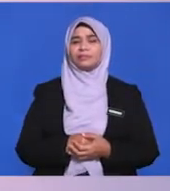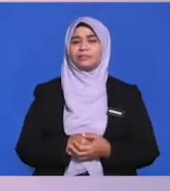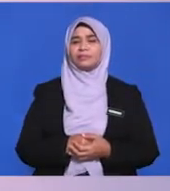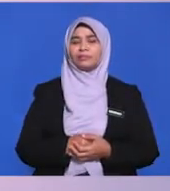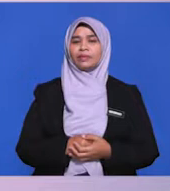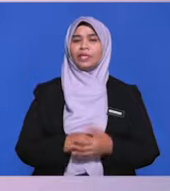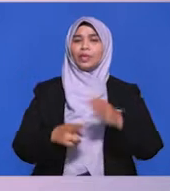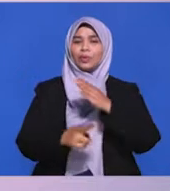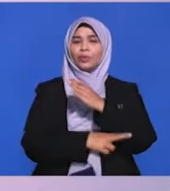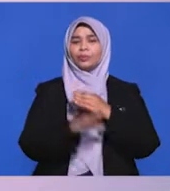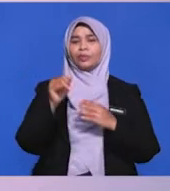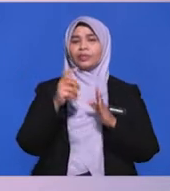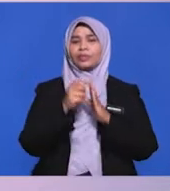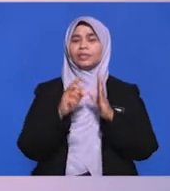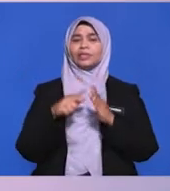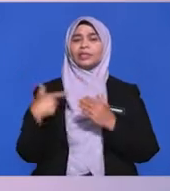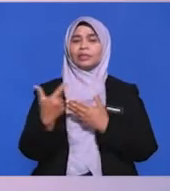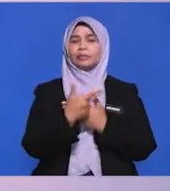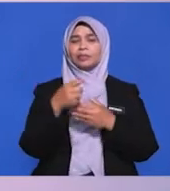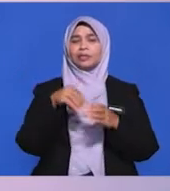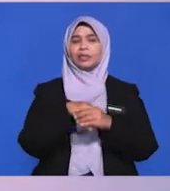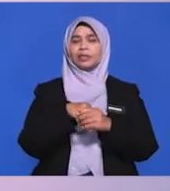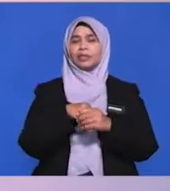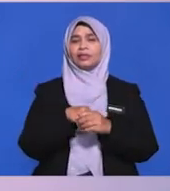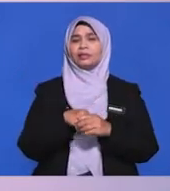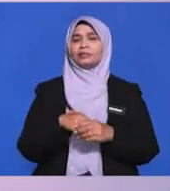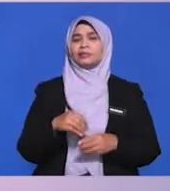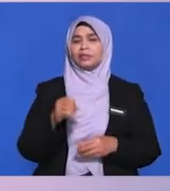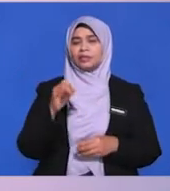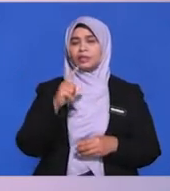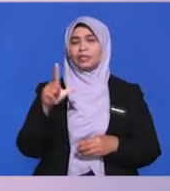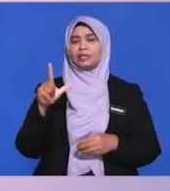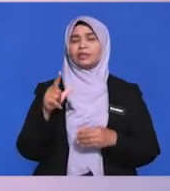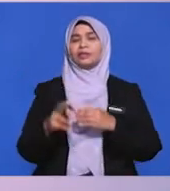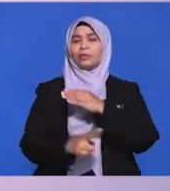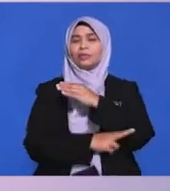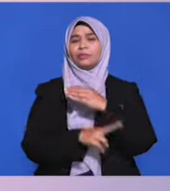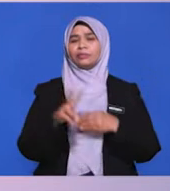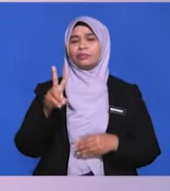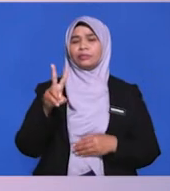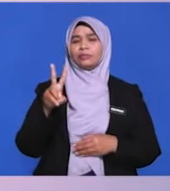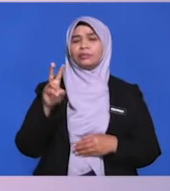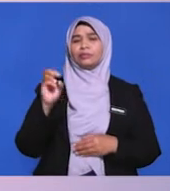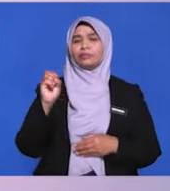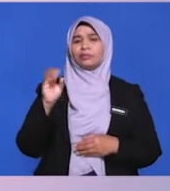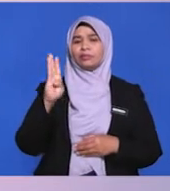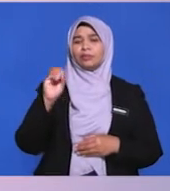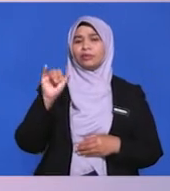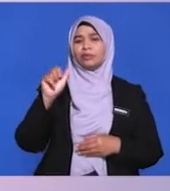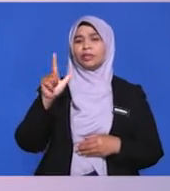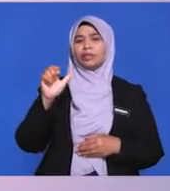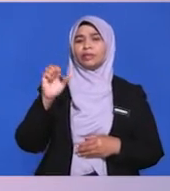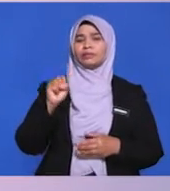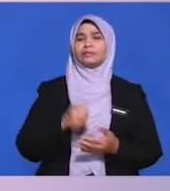hukum yang terlibat dalam so anak ini ialah hukum Boyle rumus